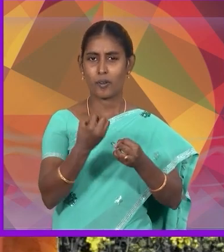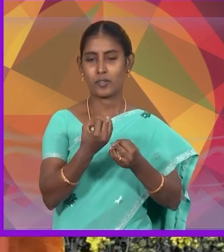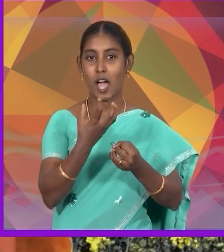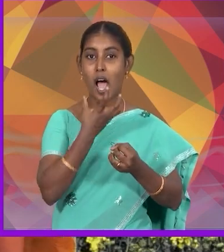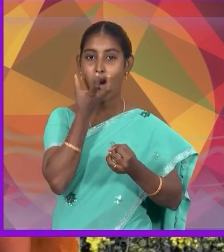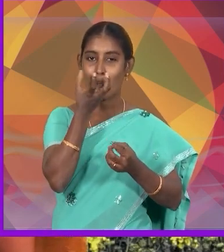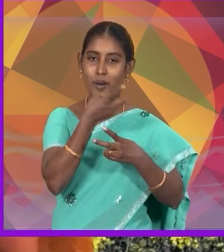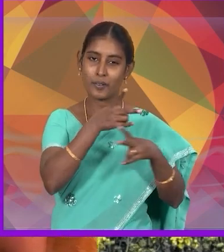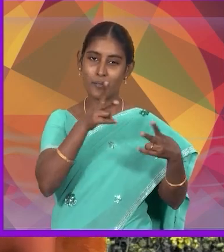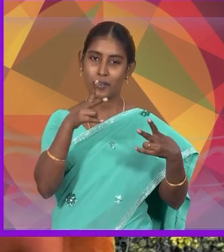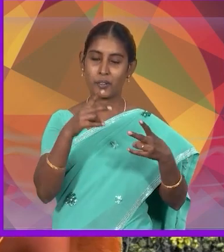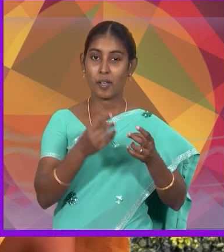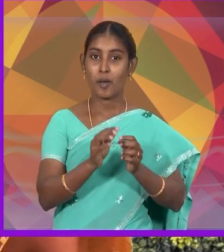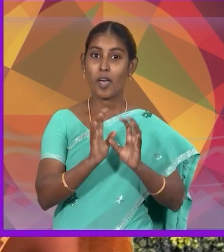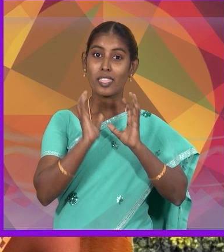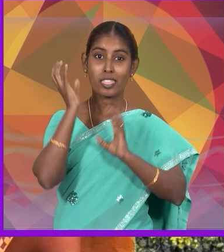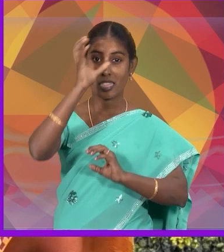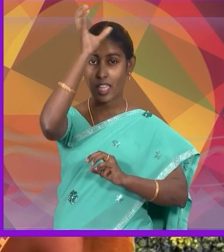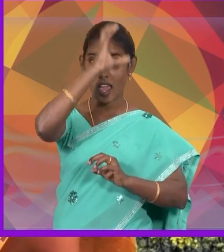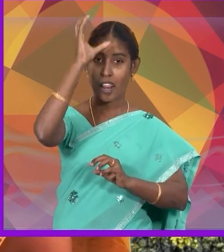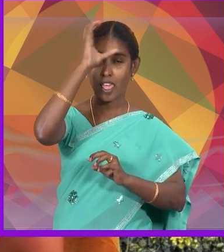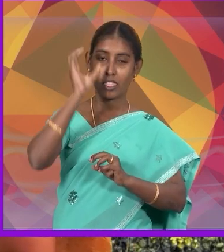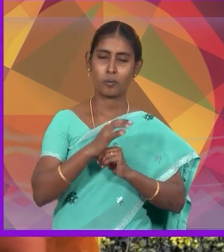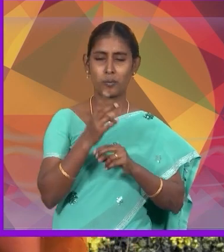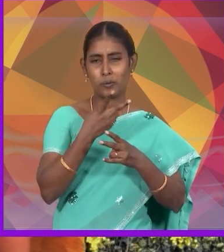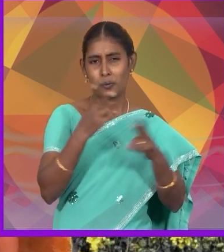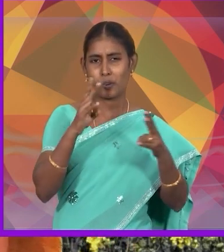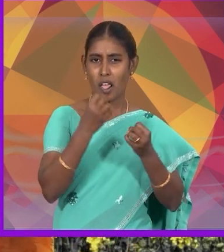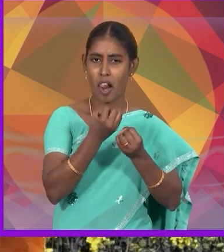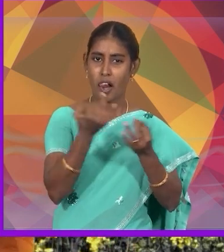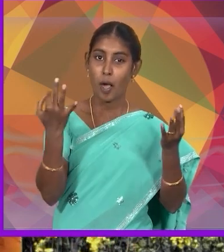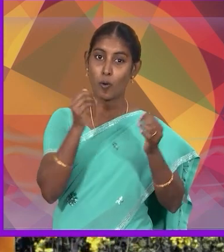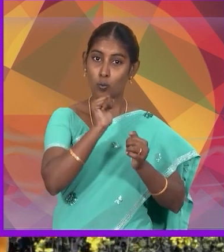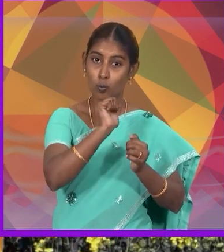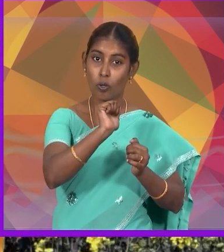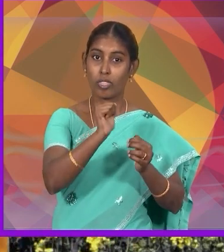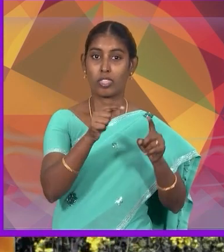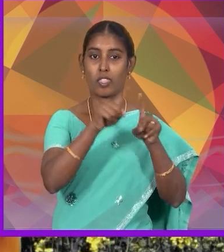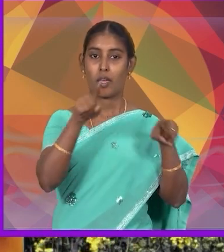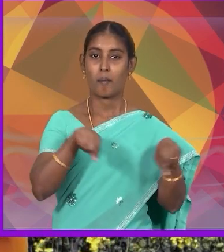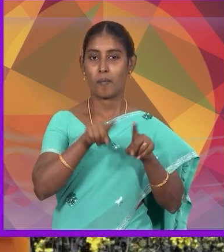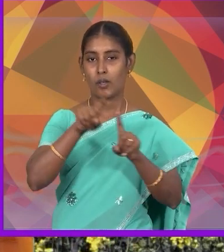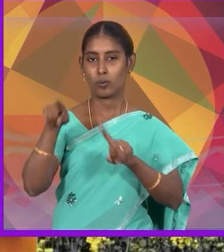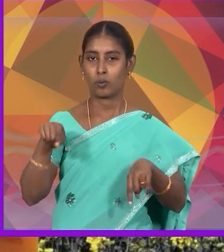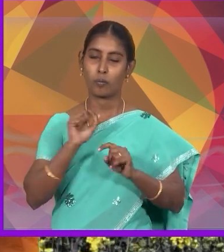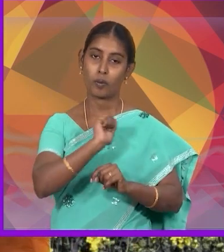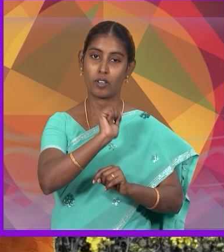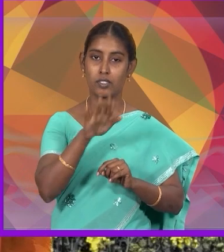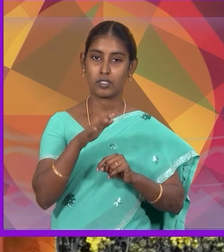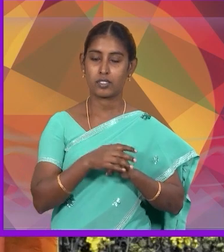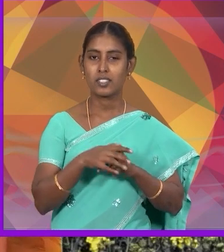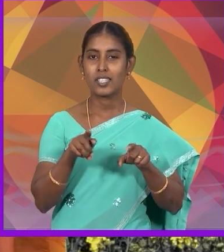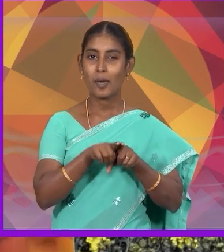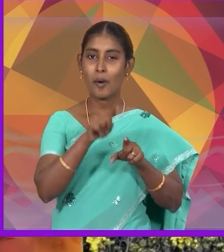மலர் தோட்டம், தென்னந்தோப்பு எல்லாமே அவங்க அமைச்சு விவசாயம் பண்ணிட்டு இருக்காங்க. அந்த பையன் வந்து பள்ளி கல்வி அந்த